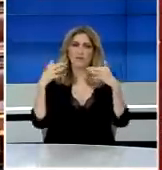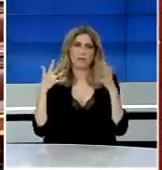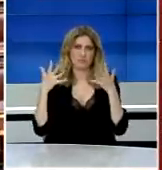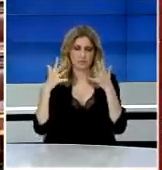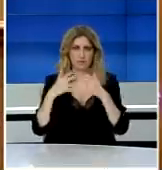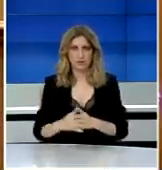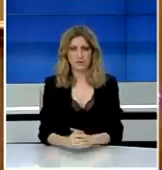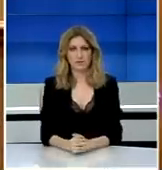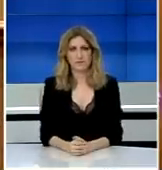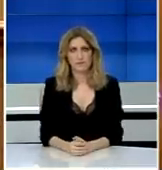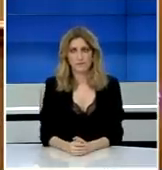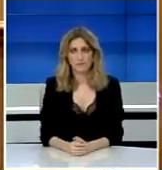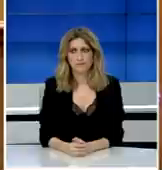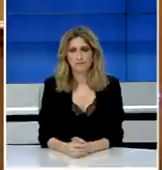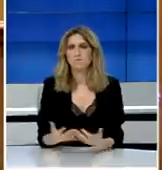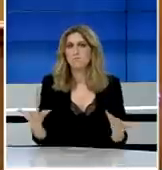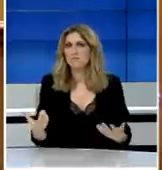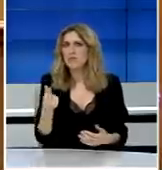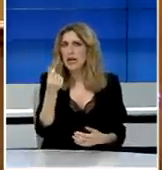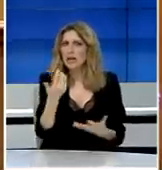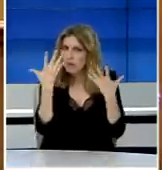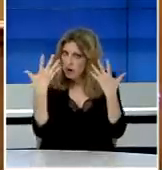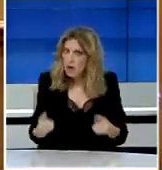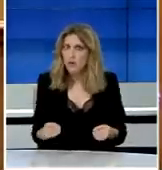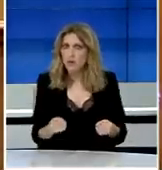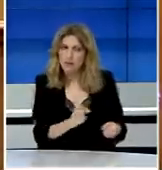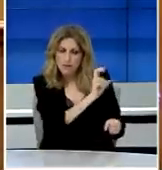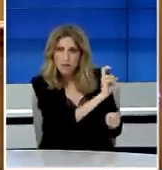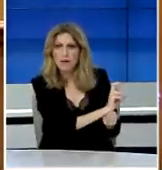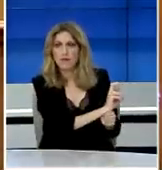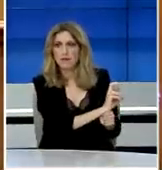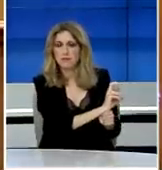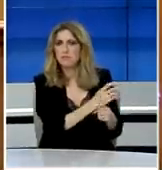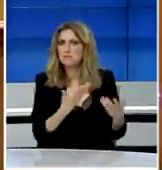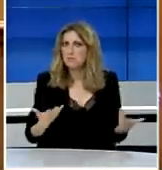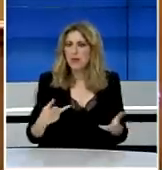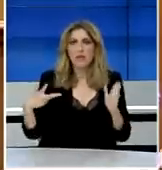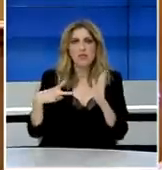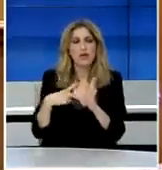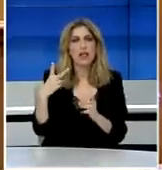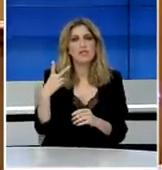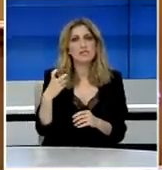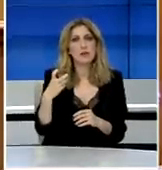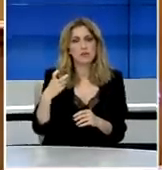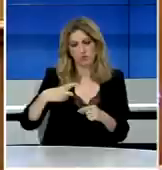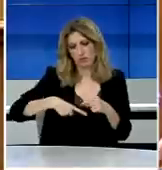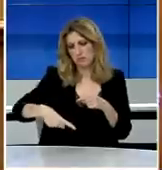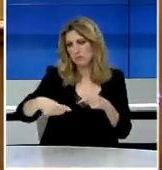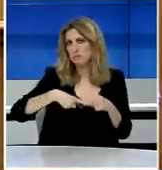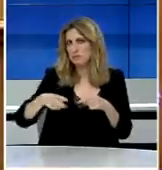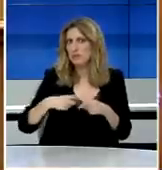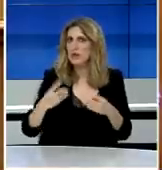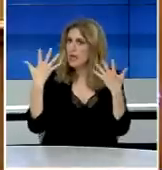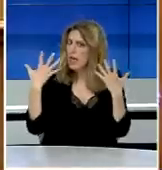Γιατί λοιπόν, αφού υπάρχουν οι πόροι. Γιατί λοιπόν, αφού για το 2020